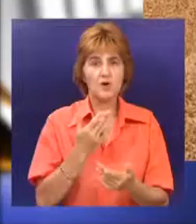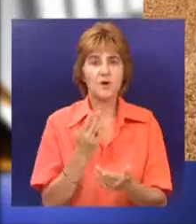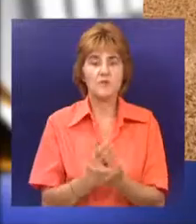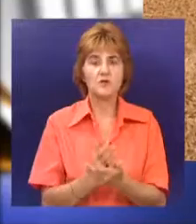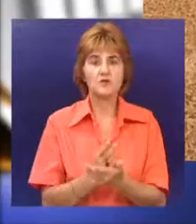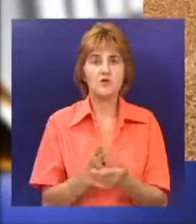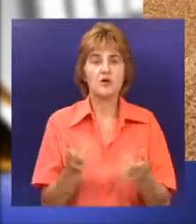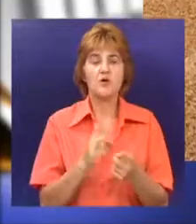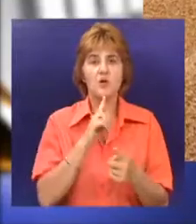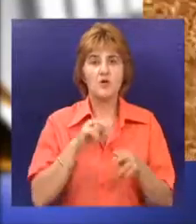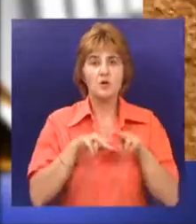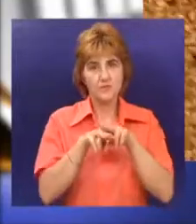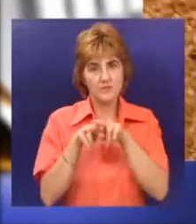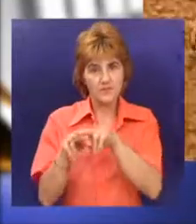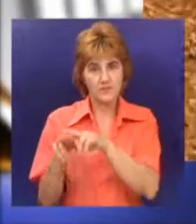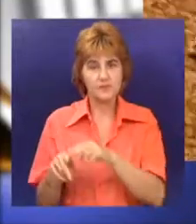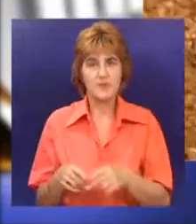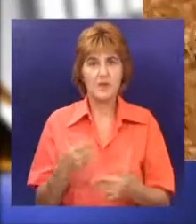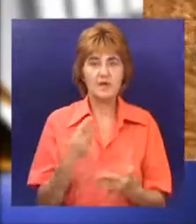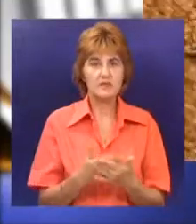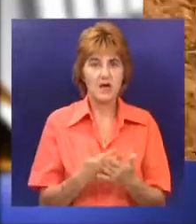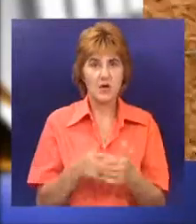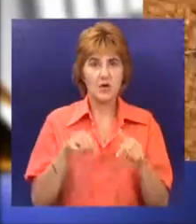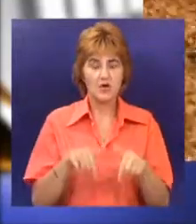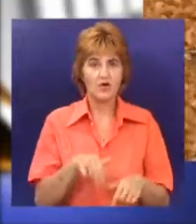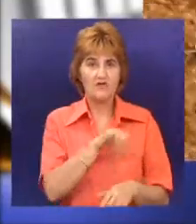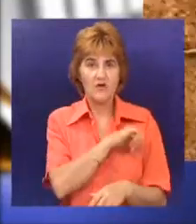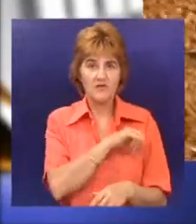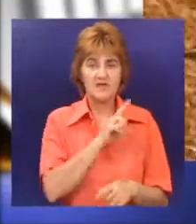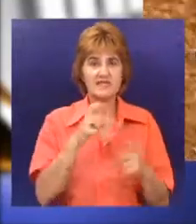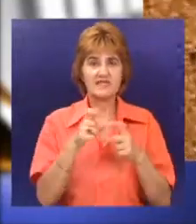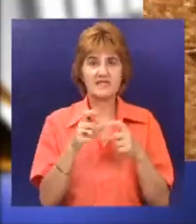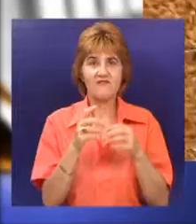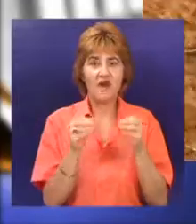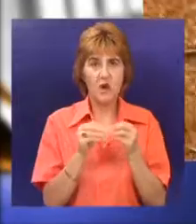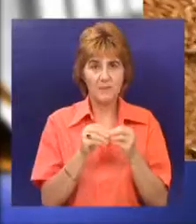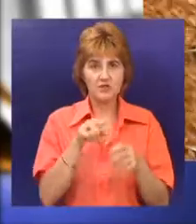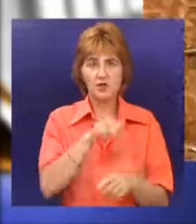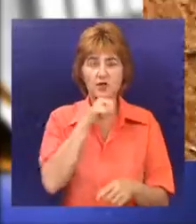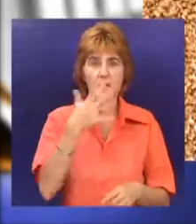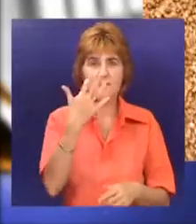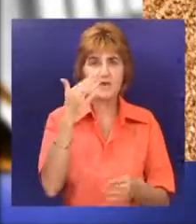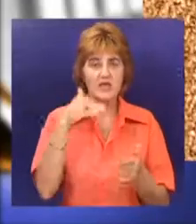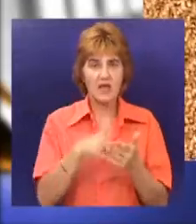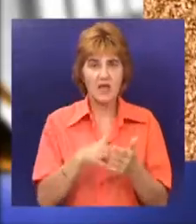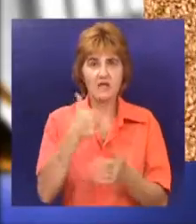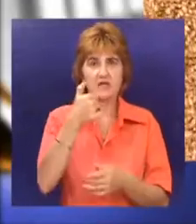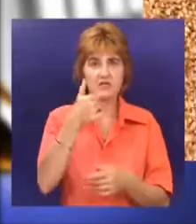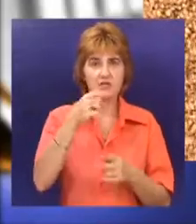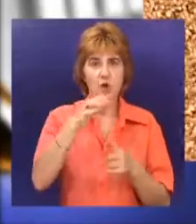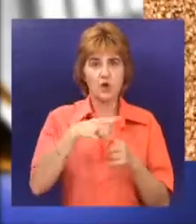na raspolaganju za prodaju potencijalnim prodavcima. Za Severno-Bački okrug kvota iznosi 5.100 tona,